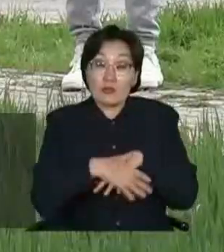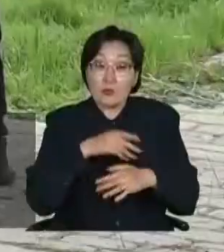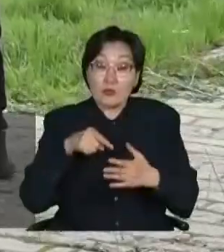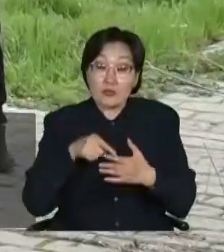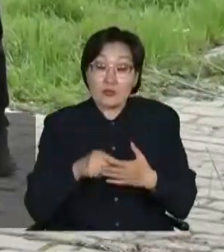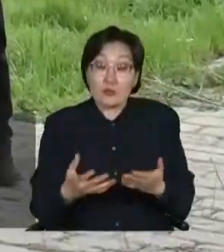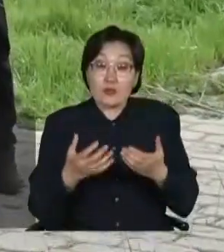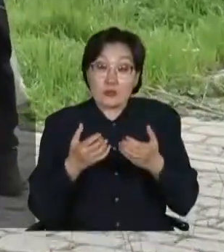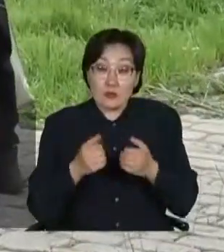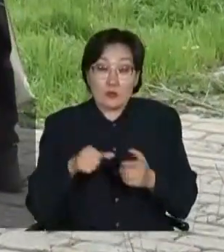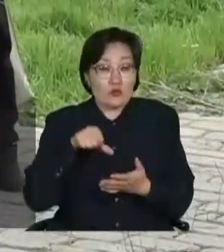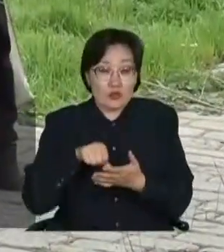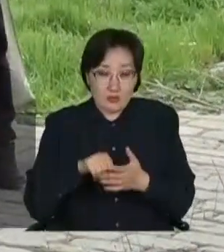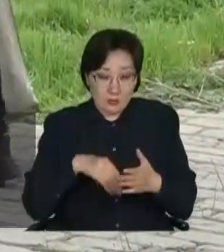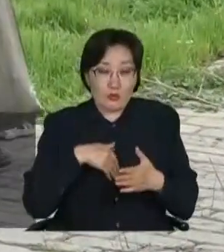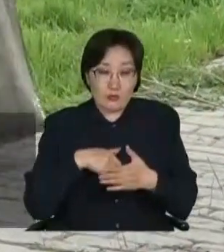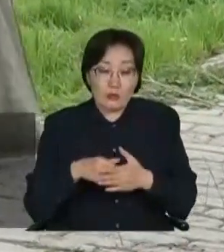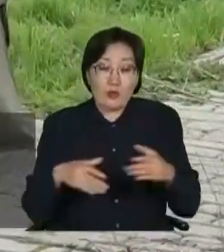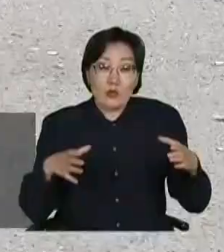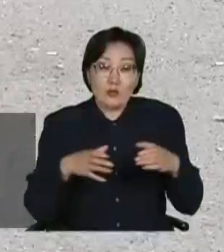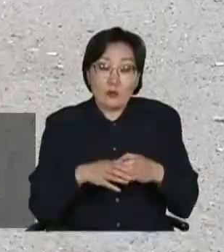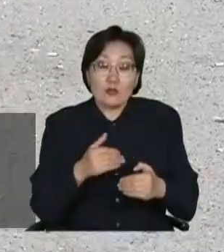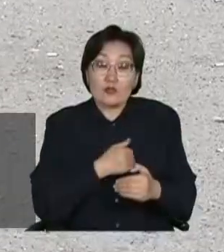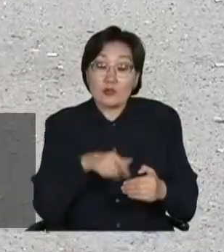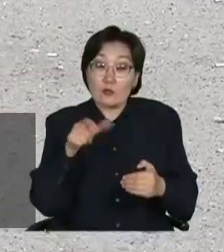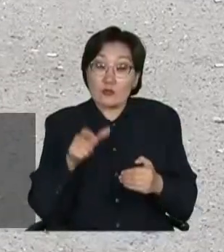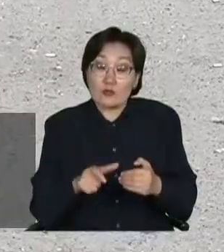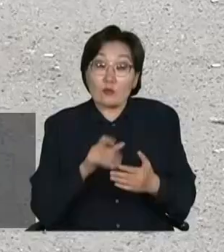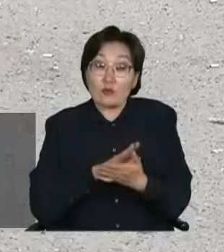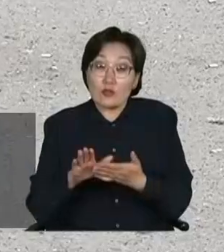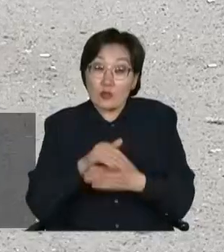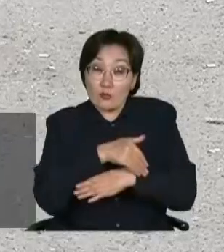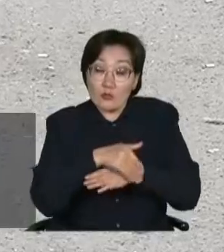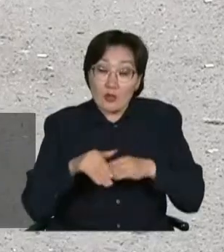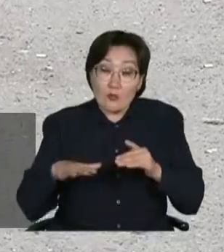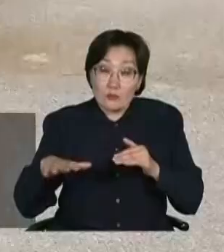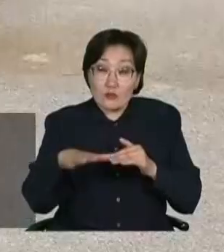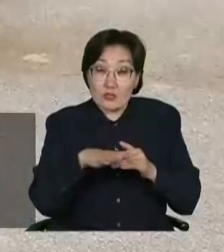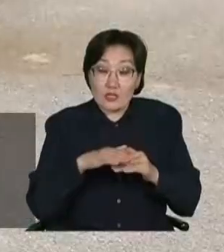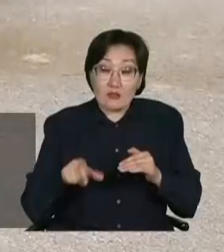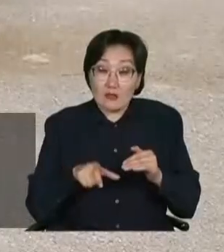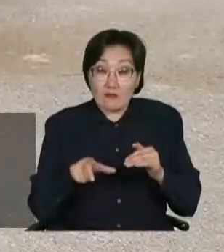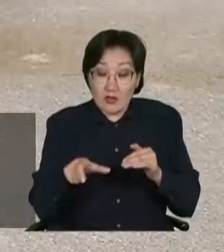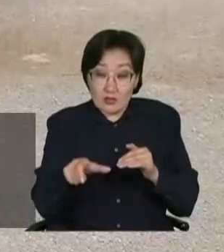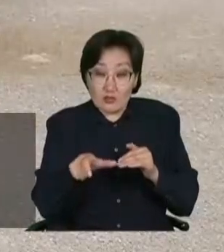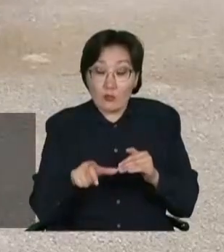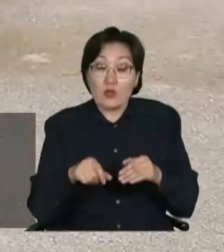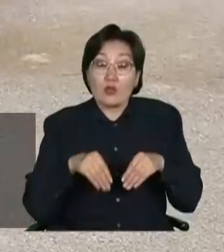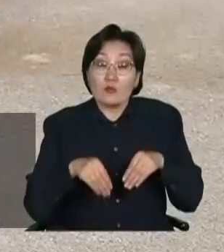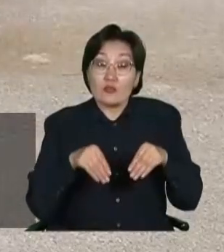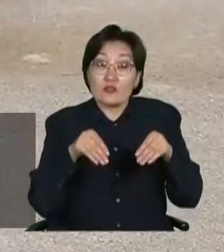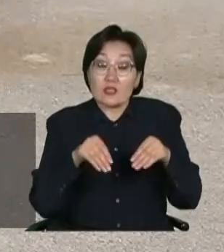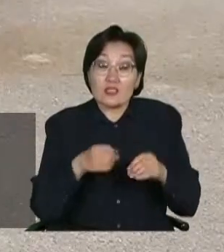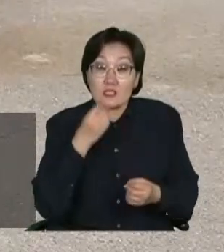мегаполиса принимают в ней активное участие. Группы добровольцев очищают улицы, площадки, дворы и набережные, а также сажают деревья